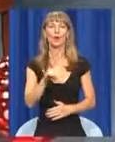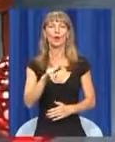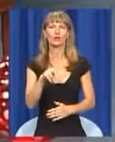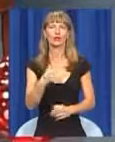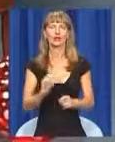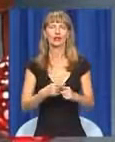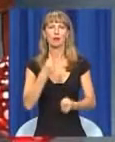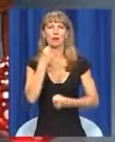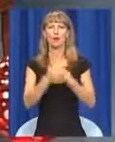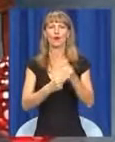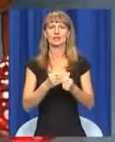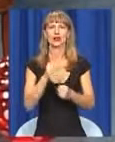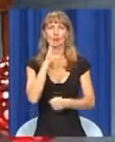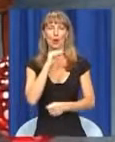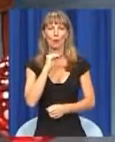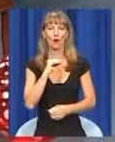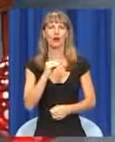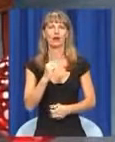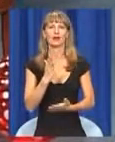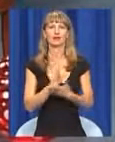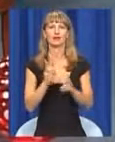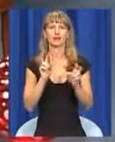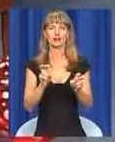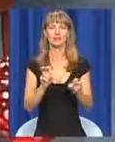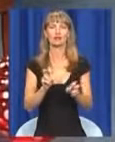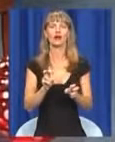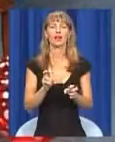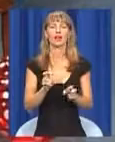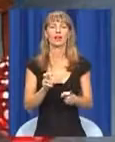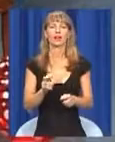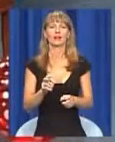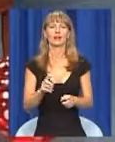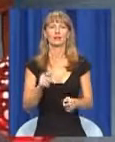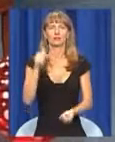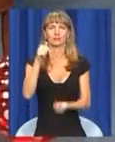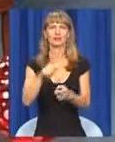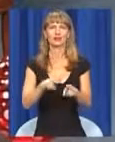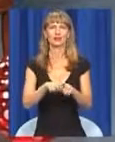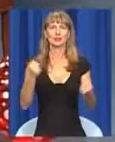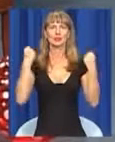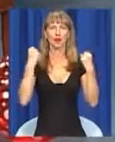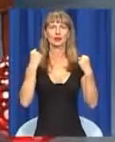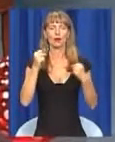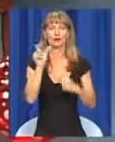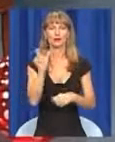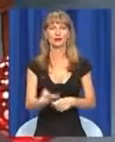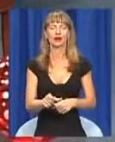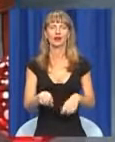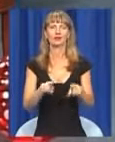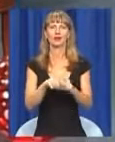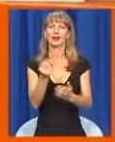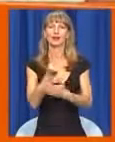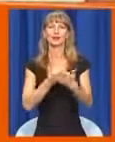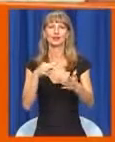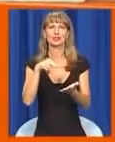насправді це боксер-собака, яка має назву, от, асоціюється в мене вона виключно зі спортсменом, з боксером, да, насправді. І в мене чомусь така картинка, що